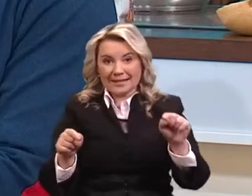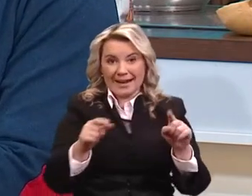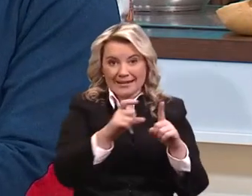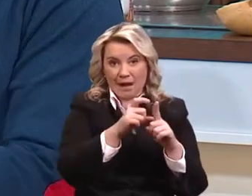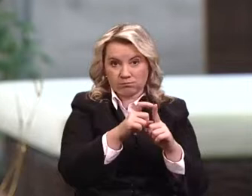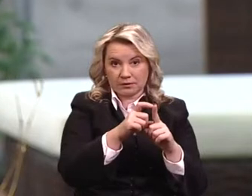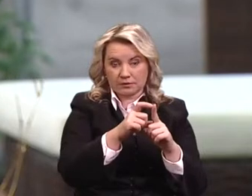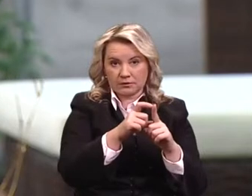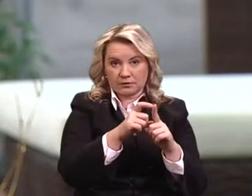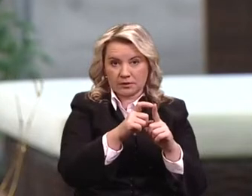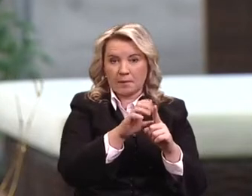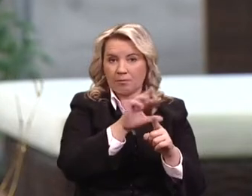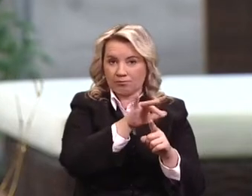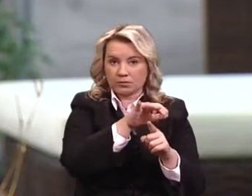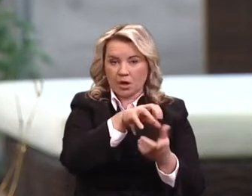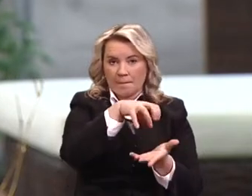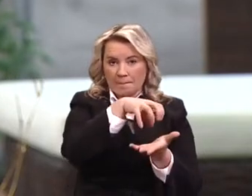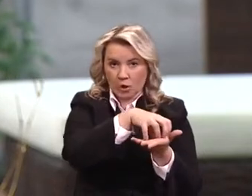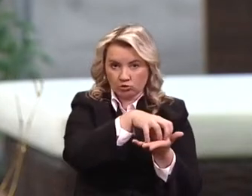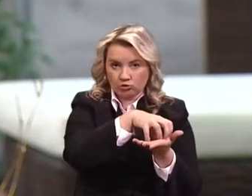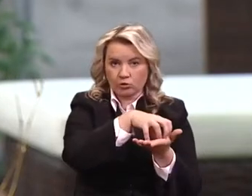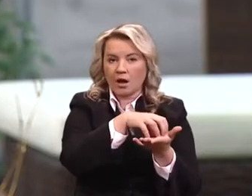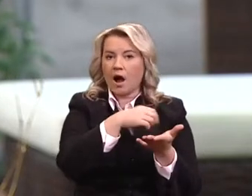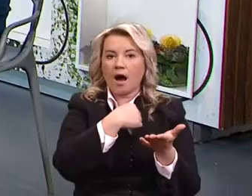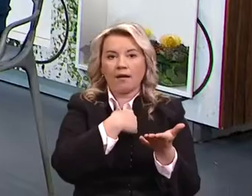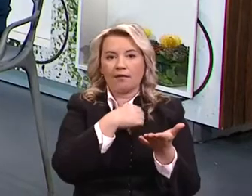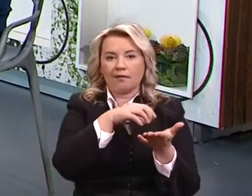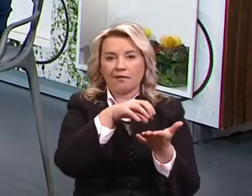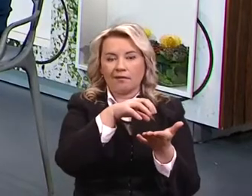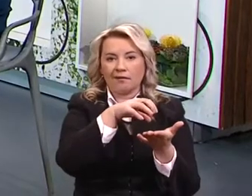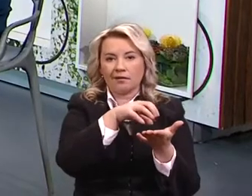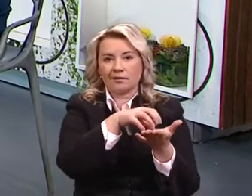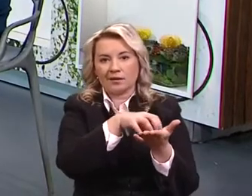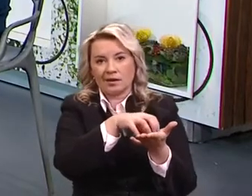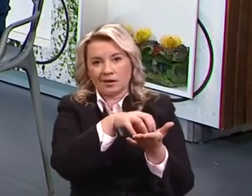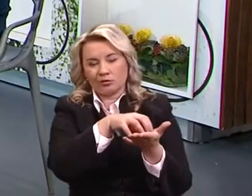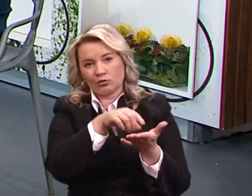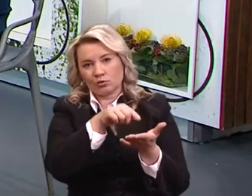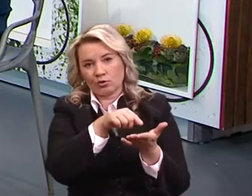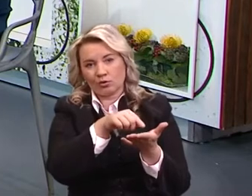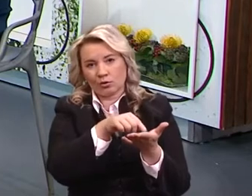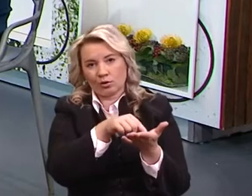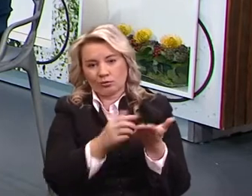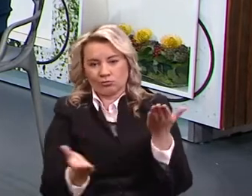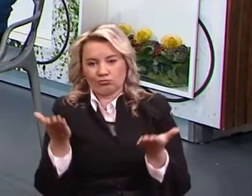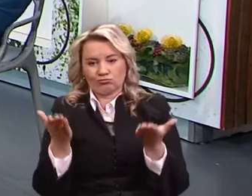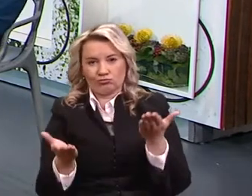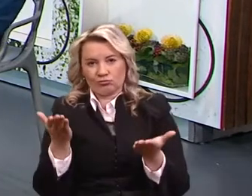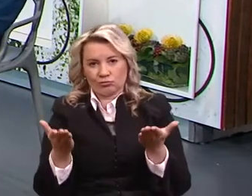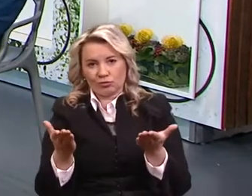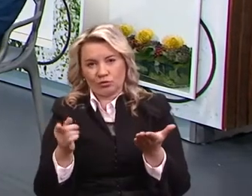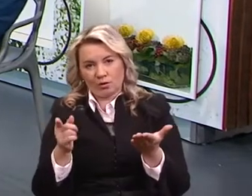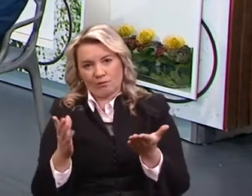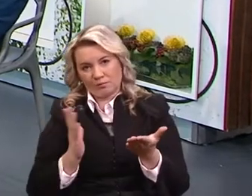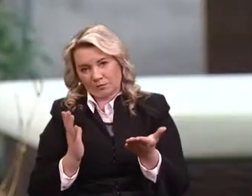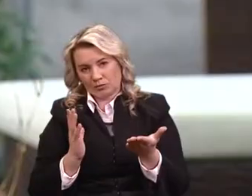věci. Jo, já jenom musím to nahlásit, ale nikdo mě nevybral můj účet, ze kterého vlastně platím svoji domácnost. A to je pro mě třeba dneska jako obrovská